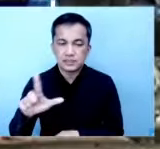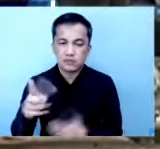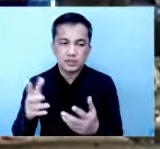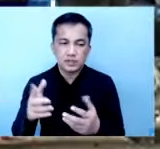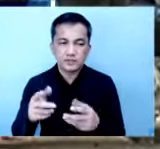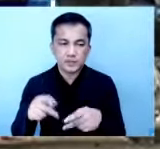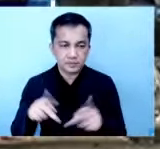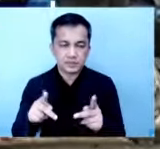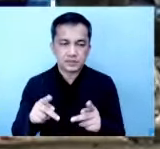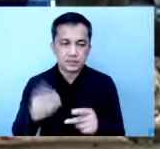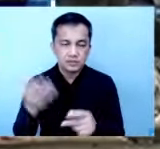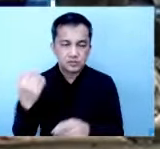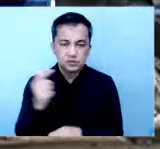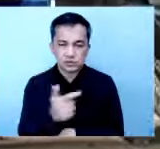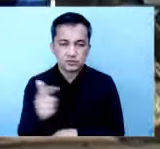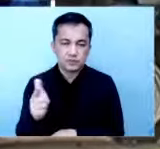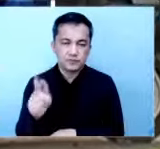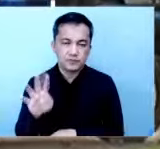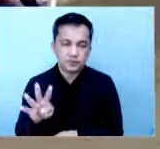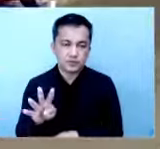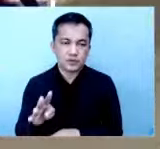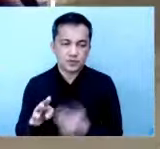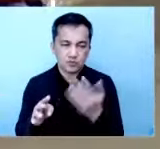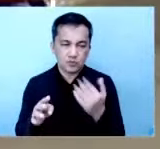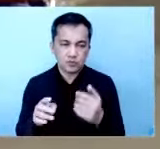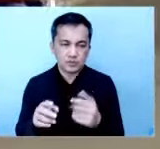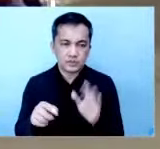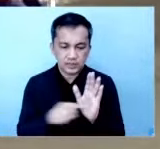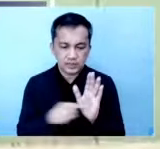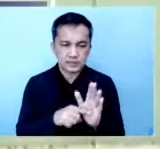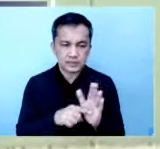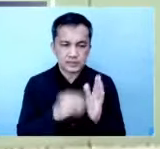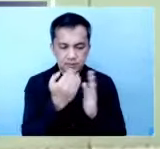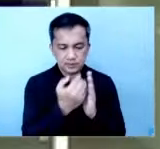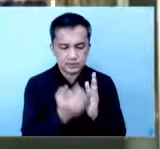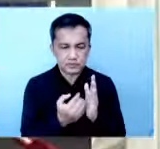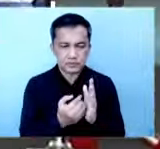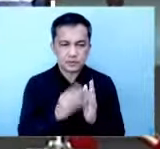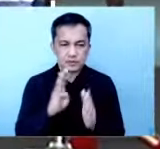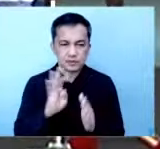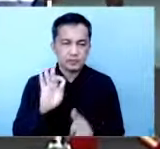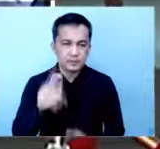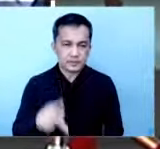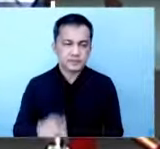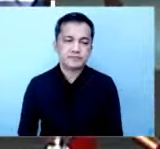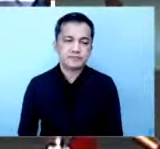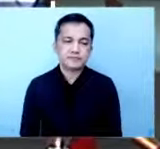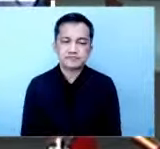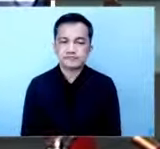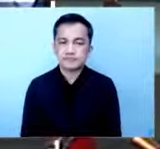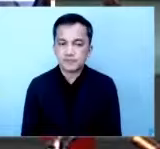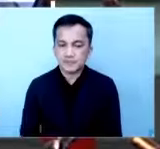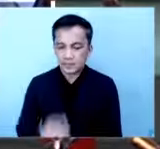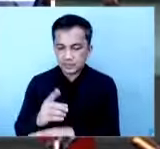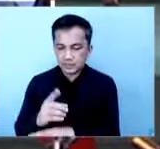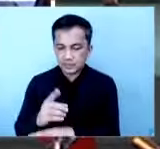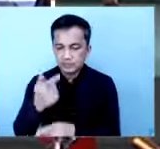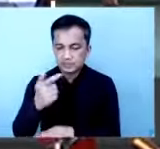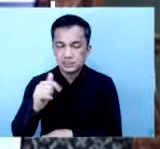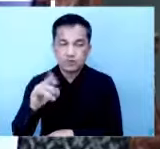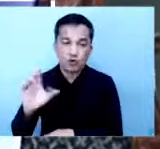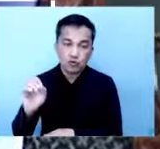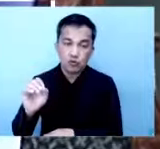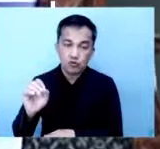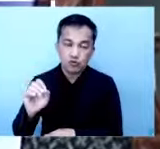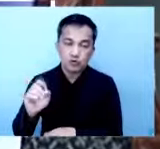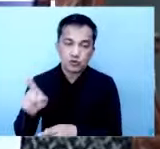nitong 2024 dahil nasa negative list daw ito ng Bureau of Fire Protection. Para naman kay Defense Secretary Gilbert Chudoro, banta